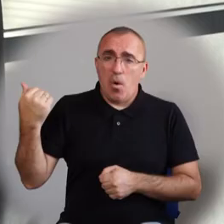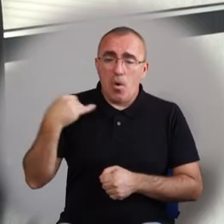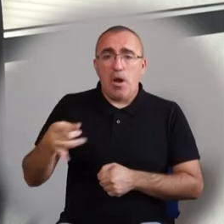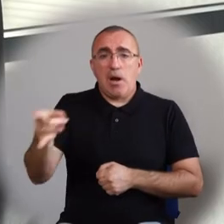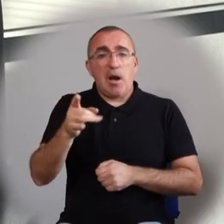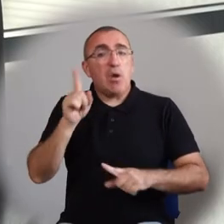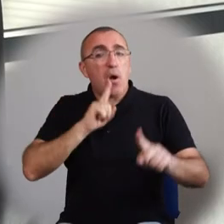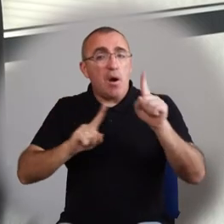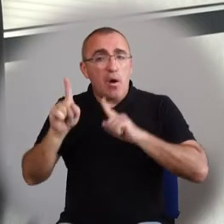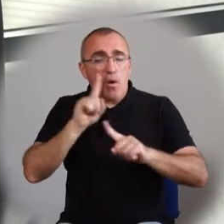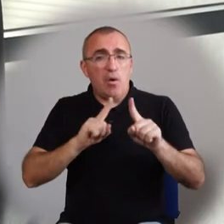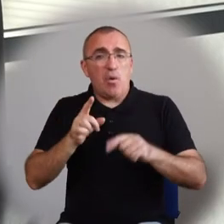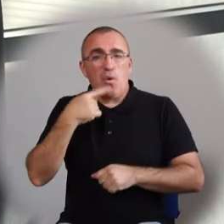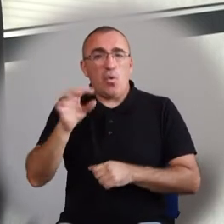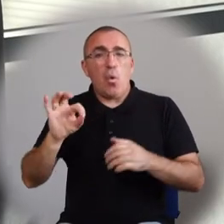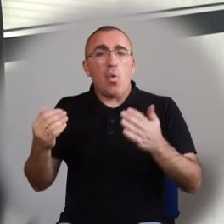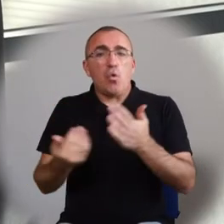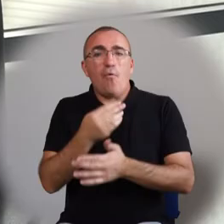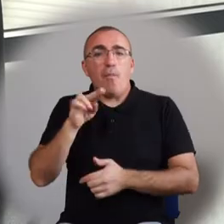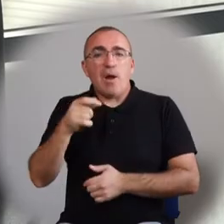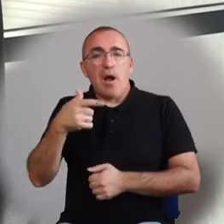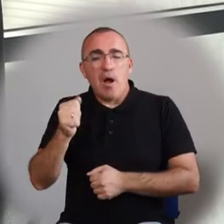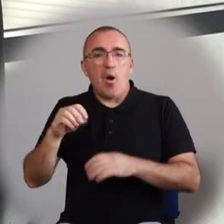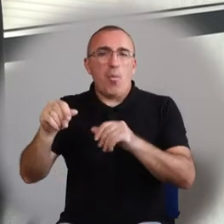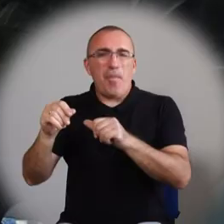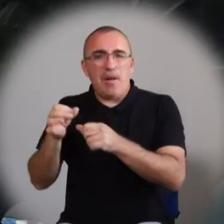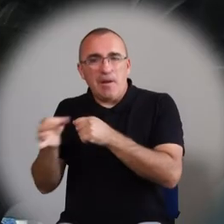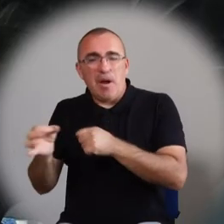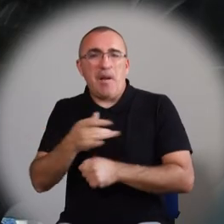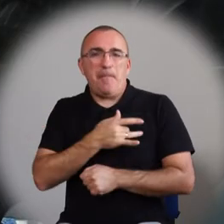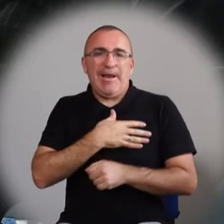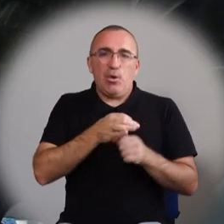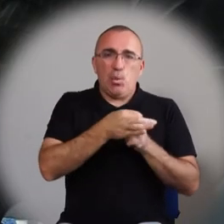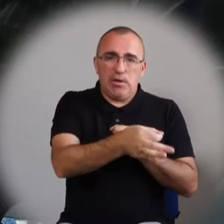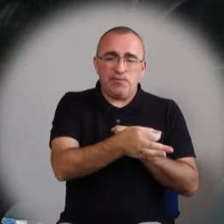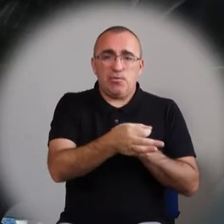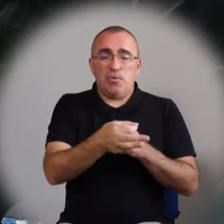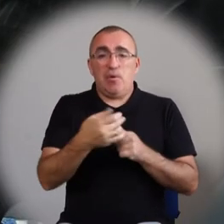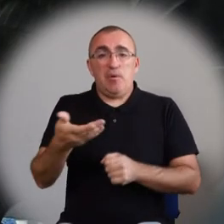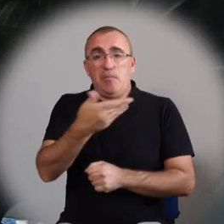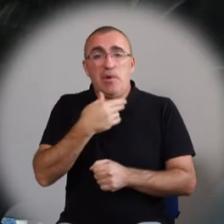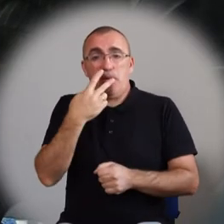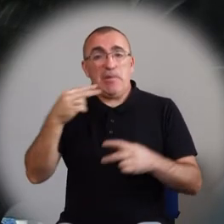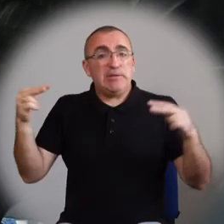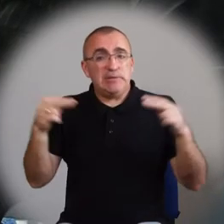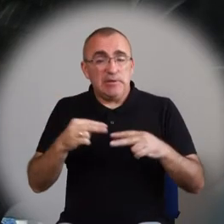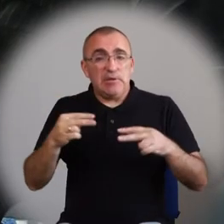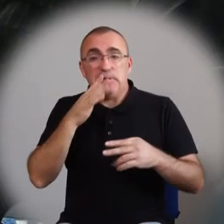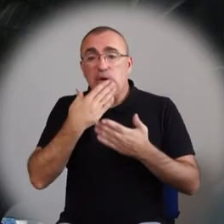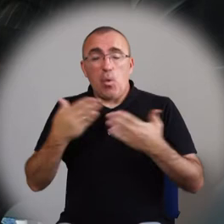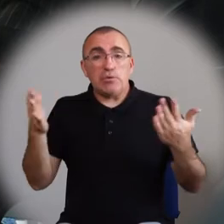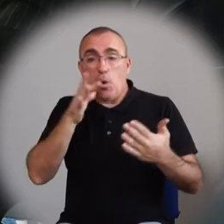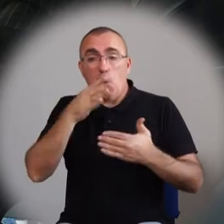із Олександрійською районною радою, кажу про Новопраську, Попельнастівську і Приютівську. Водночас ми